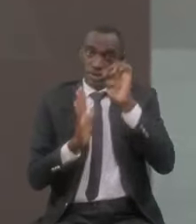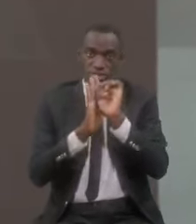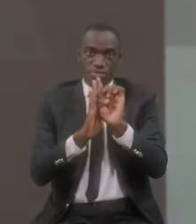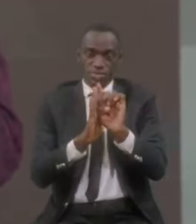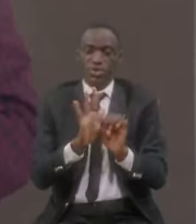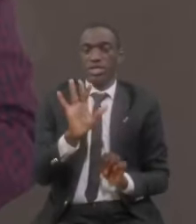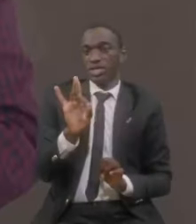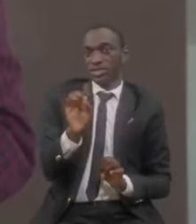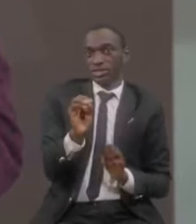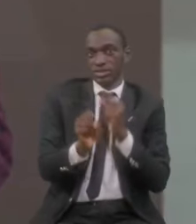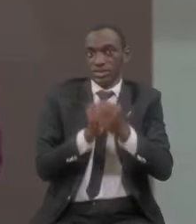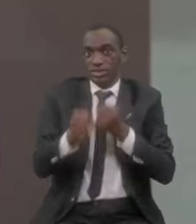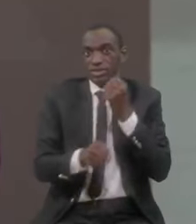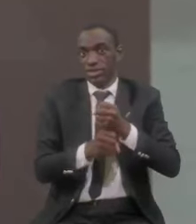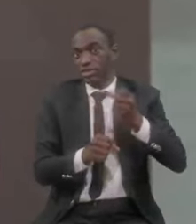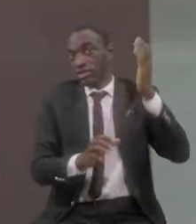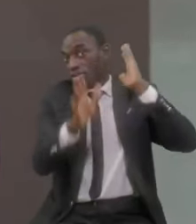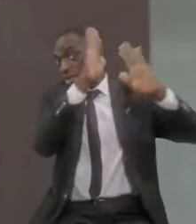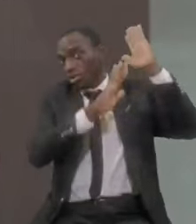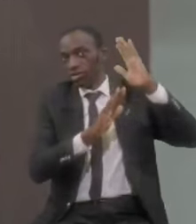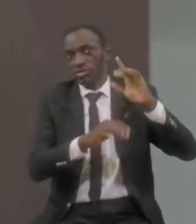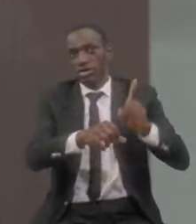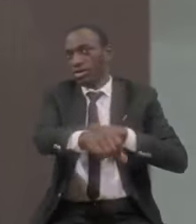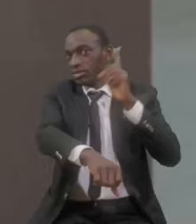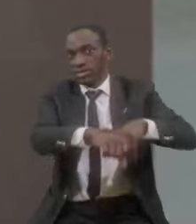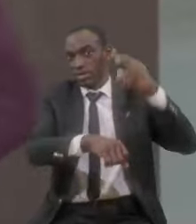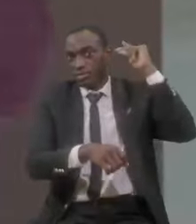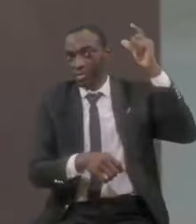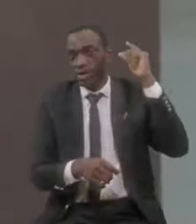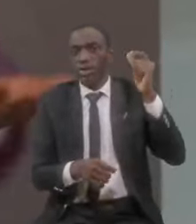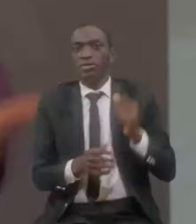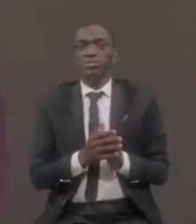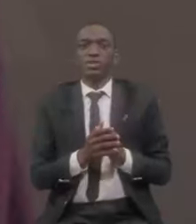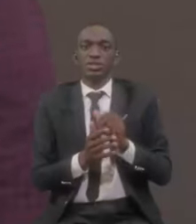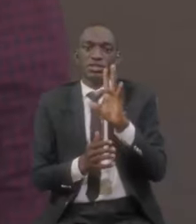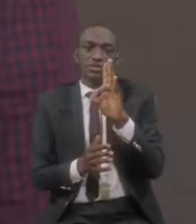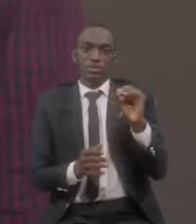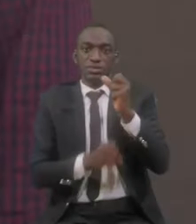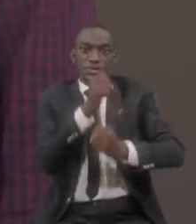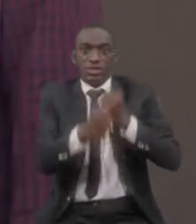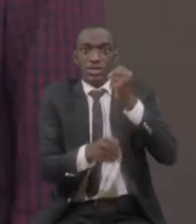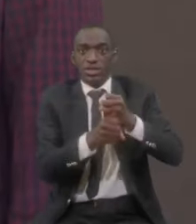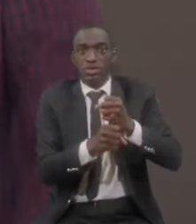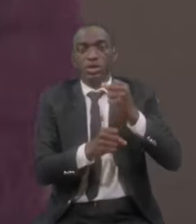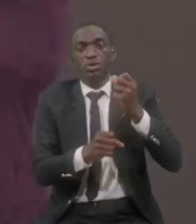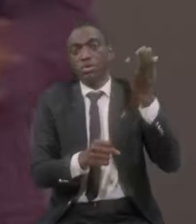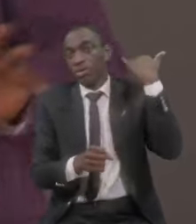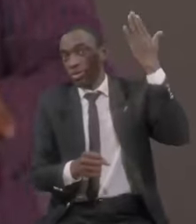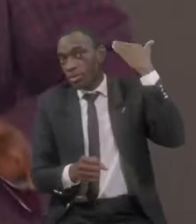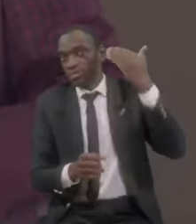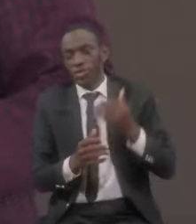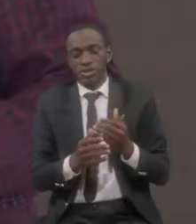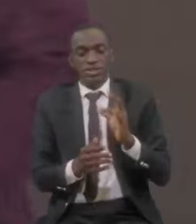il y a de cela 80 ans, hein. Disons 70 ans passés, c'est très longtemps. Hein. Il y a de cela 60 ans, il y a très